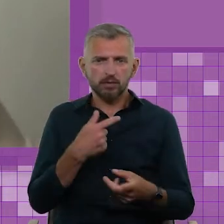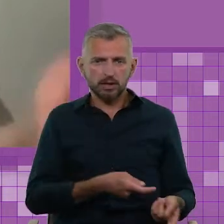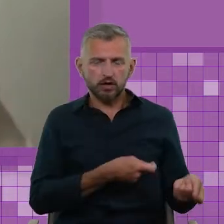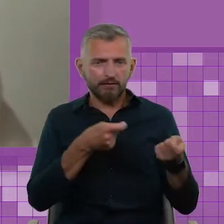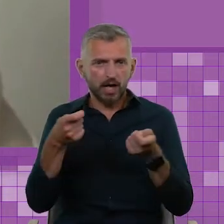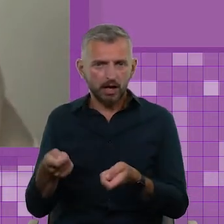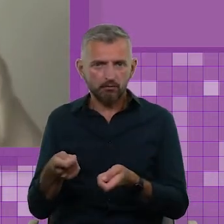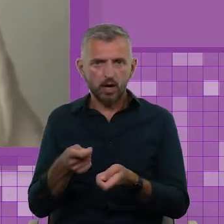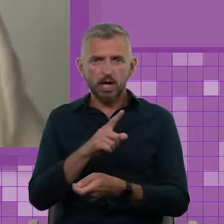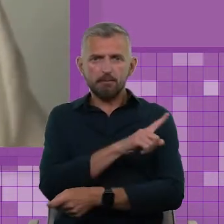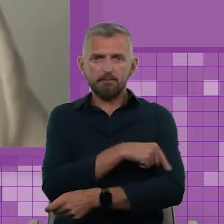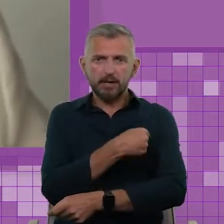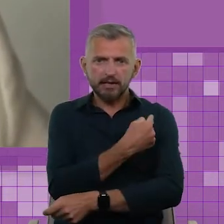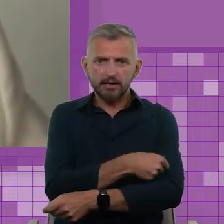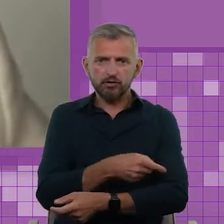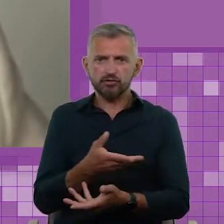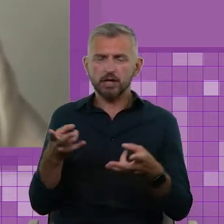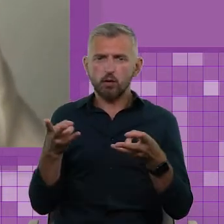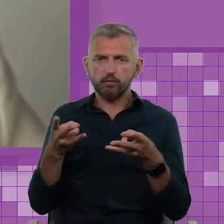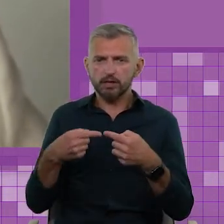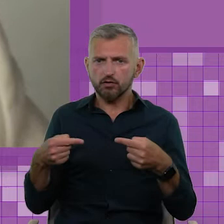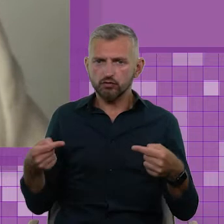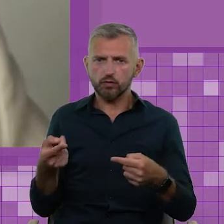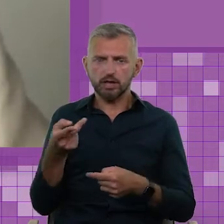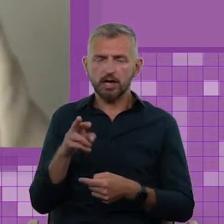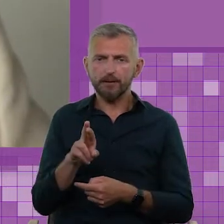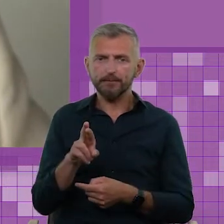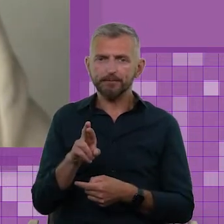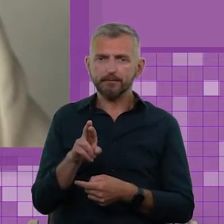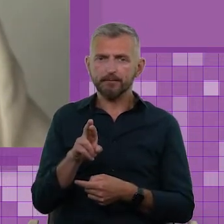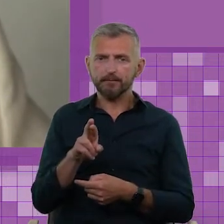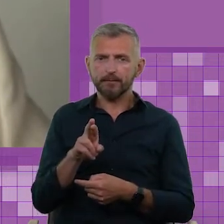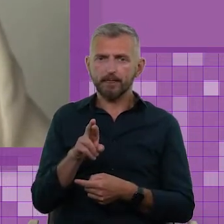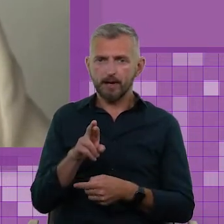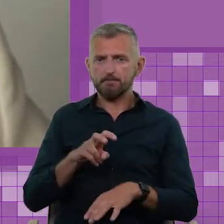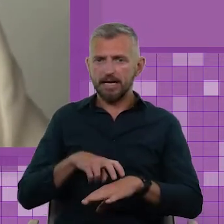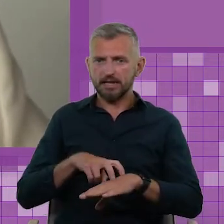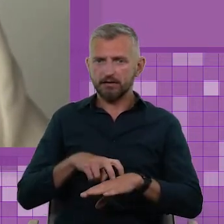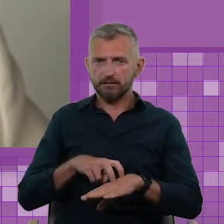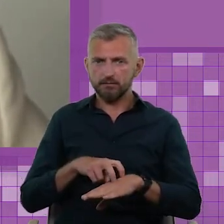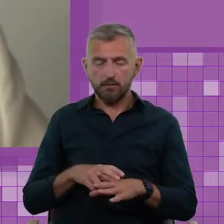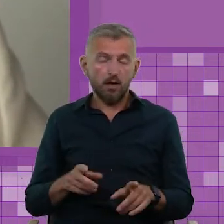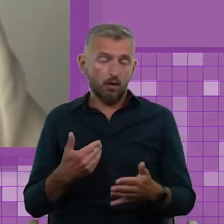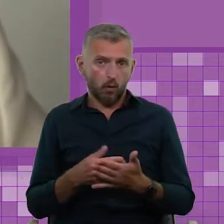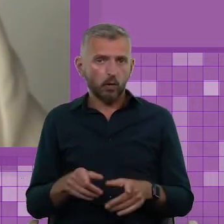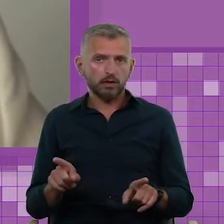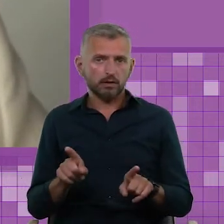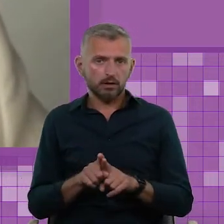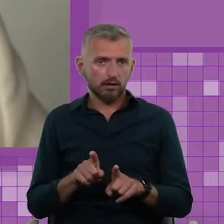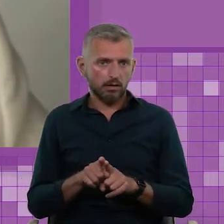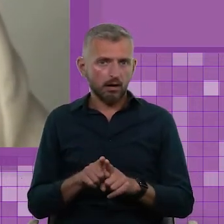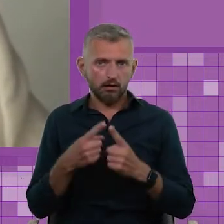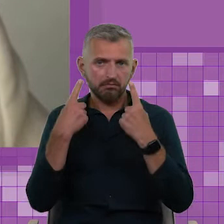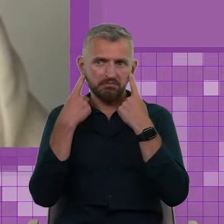доставляємо медичних необхідних штук для військових медиків. Тобто така